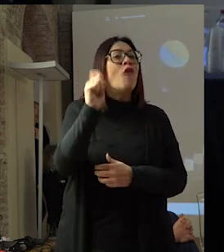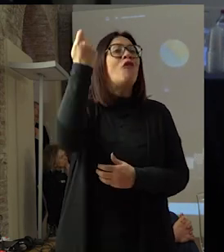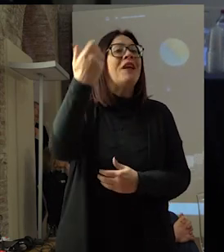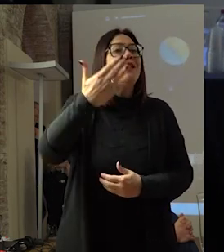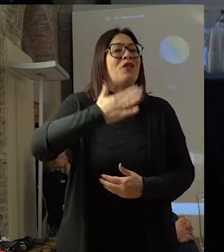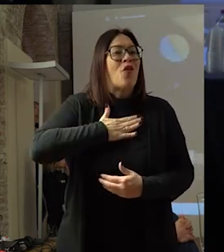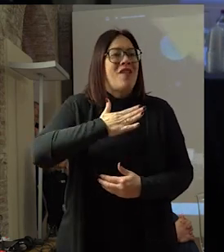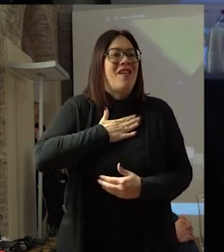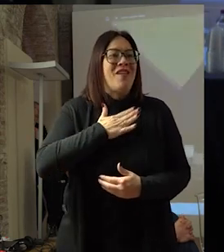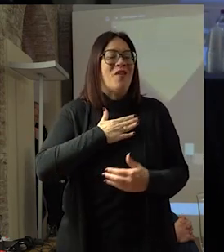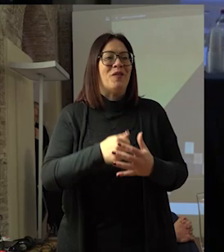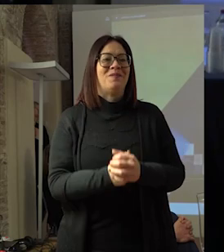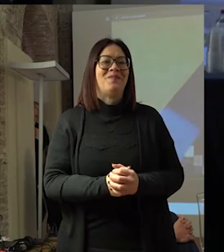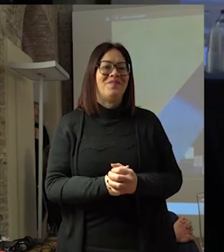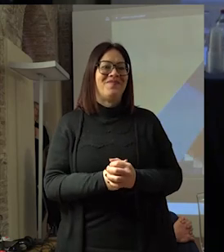che ho vinto io